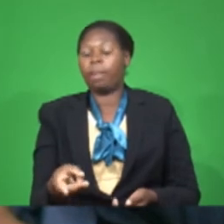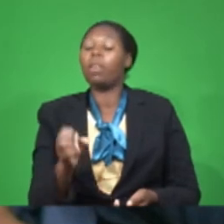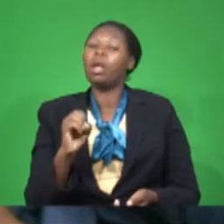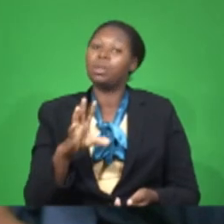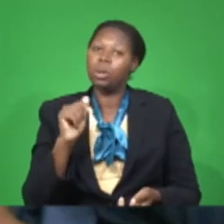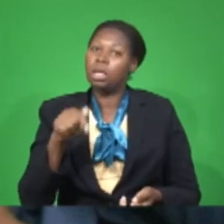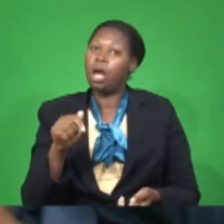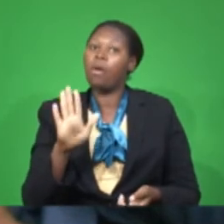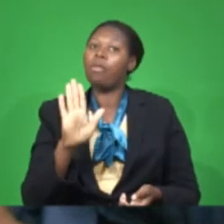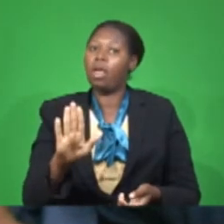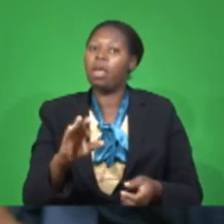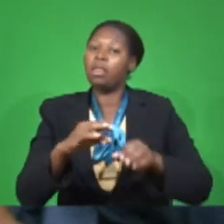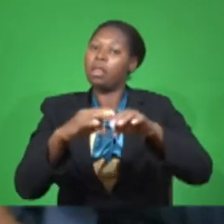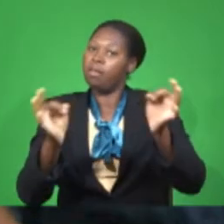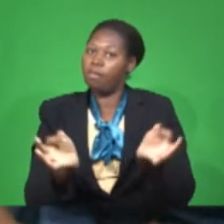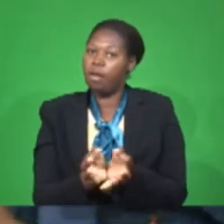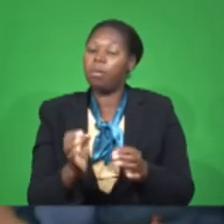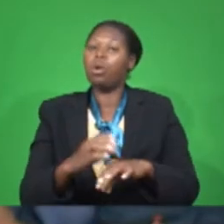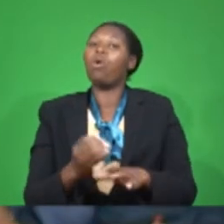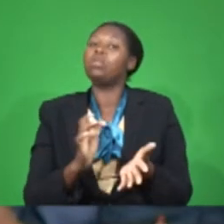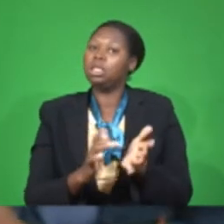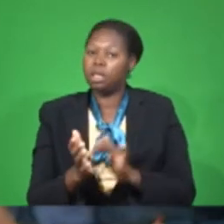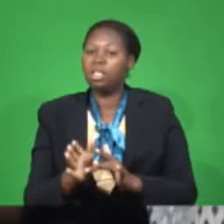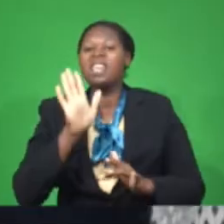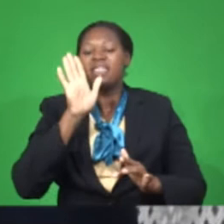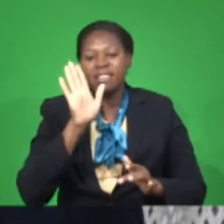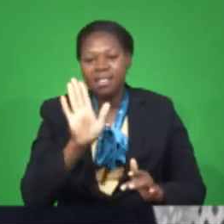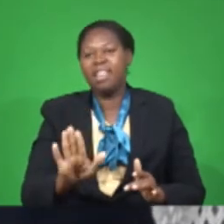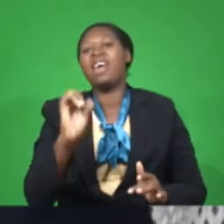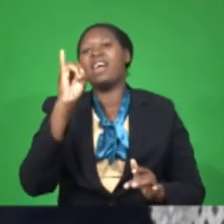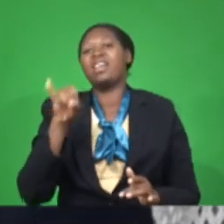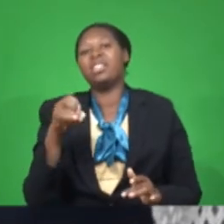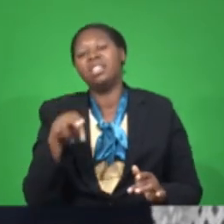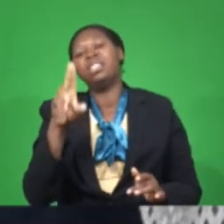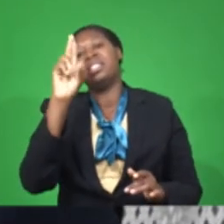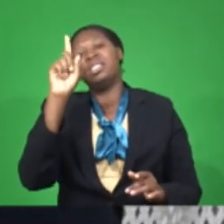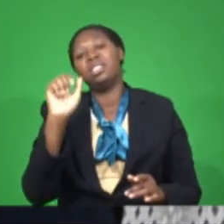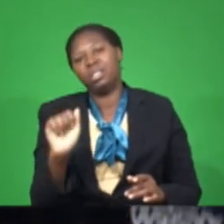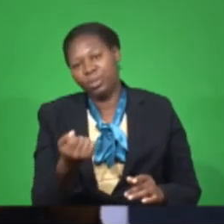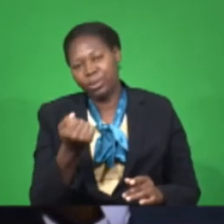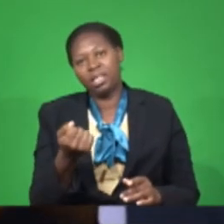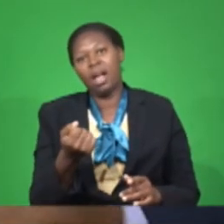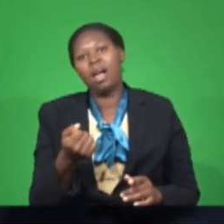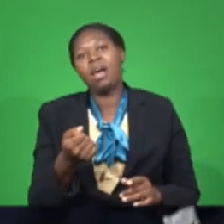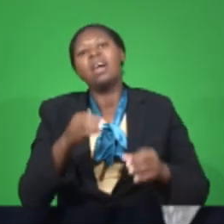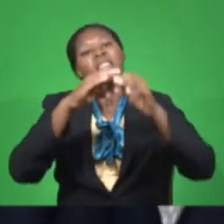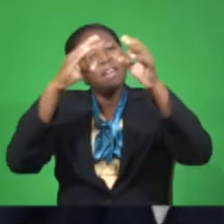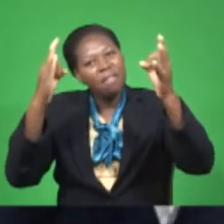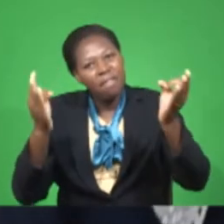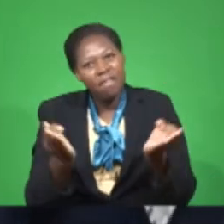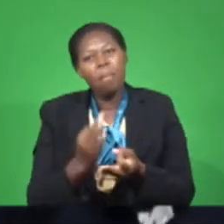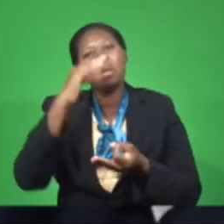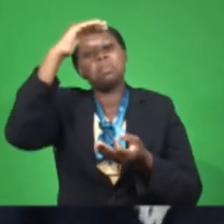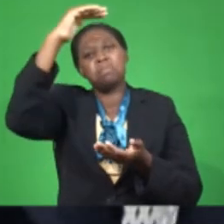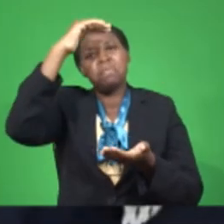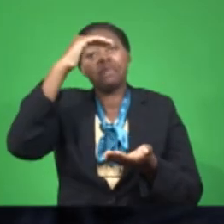Judha akaita unzenza wakadare. Genealogy muri dzinza. Dzinza. Tichibva kumusoro. Mabere kwaJesu. Mabere kwaJesu. All right.